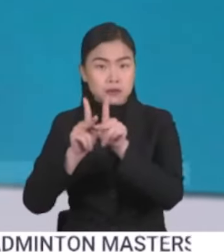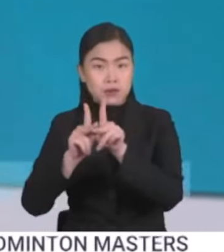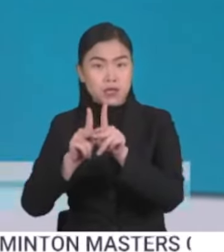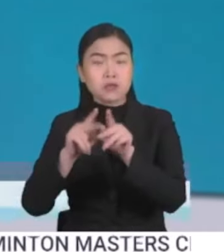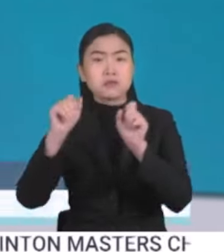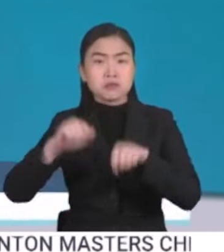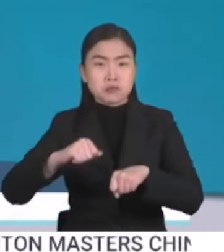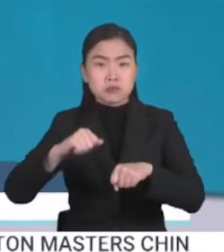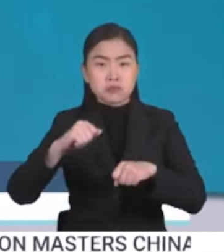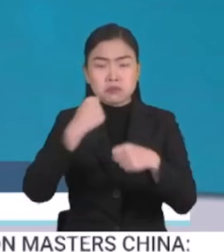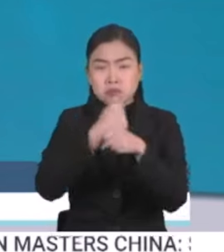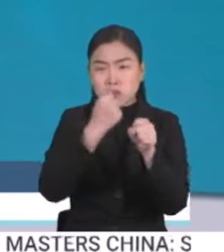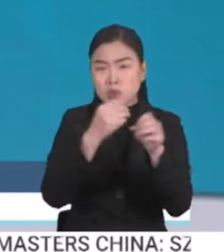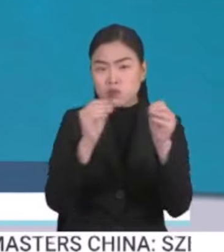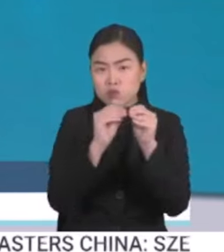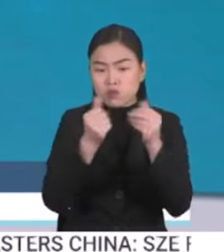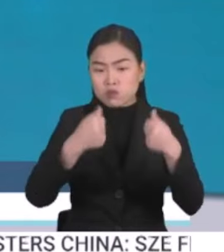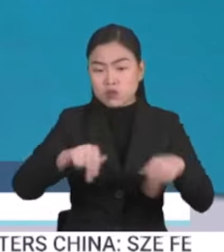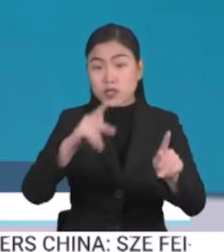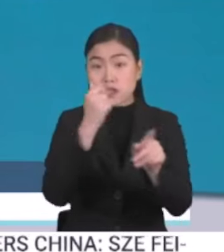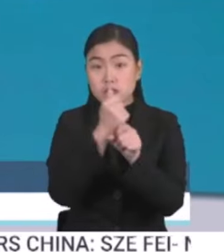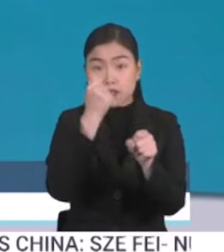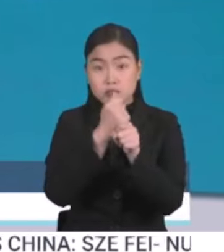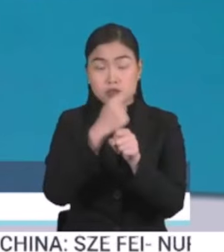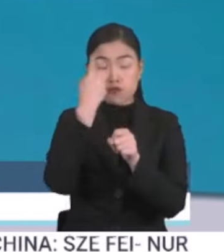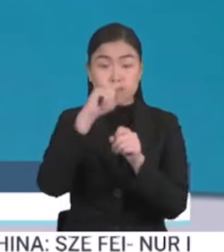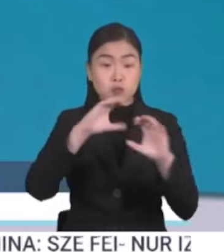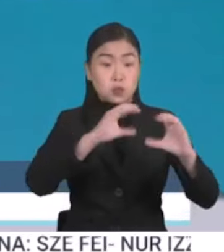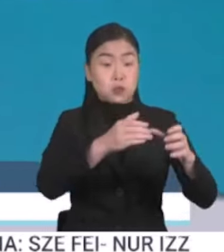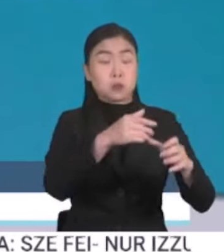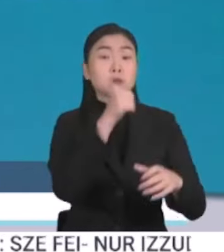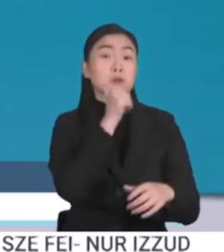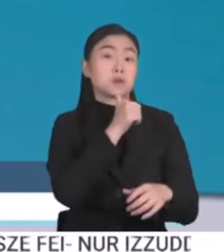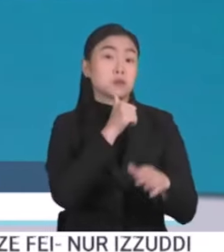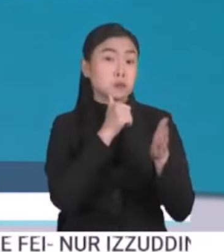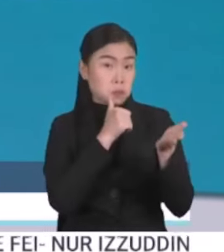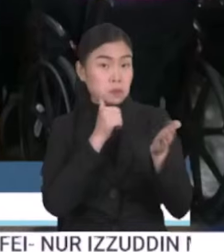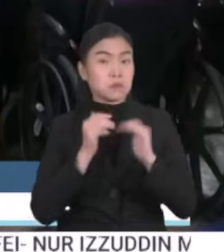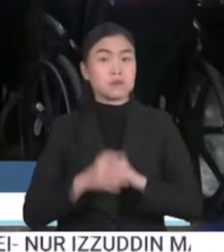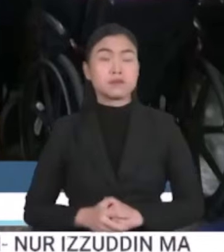juga mampu mencipta lebih banyak peluang pekerjaan kepada golongan tersebut.